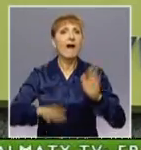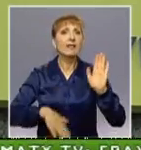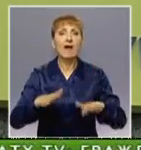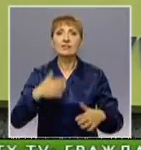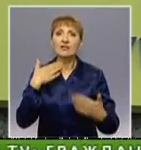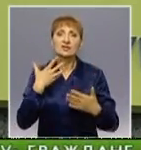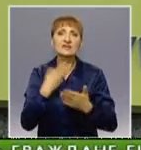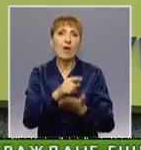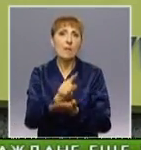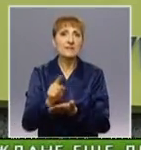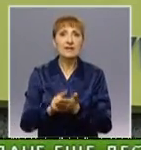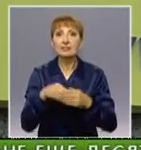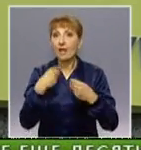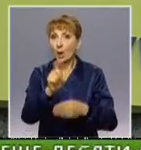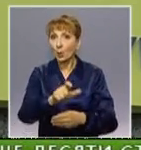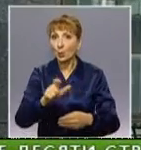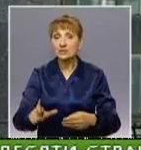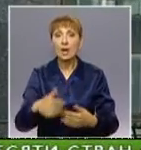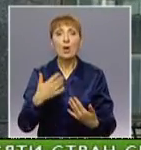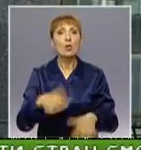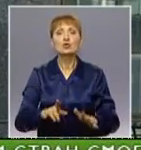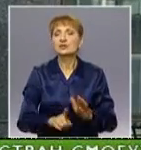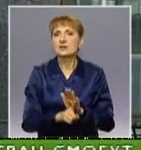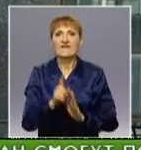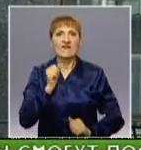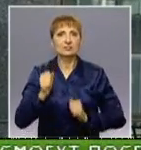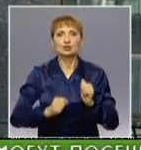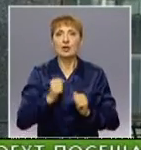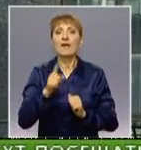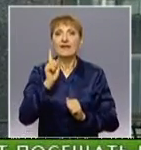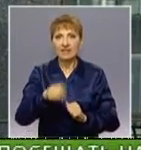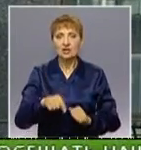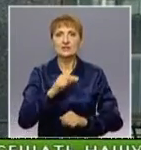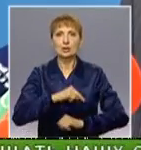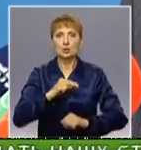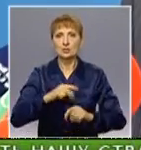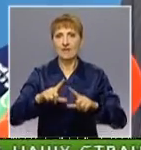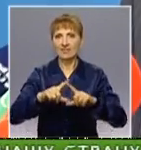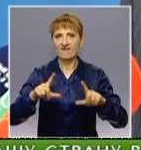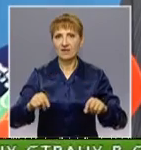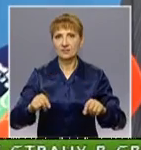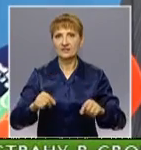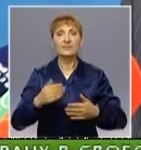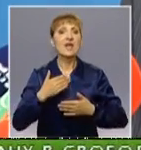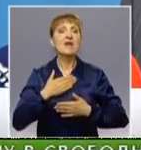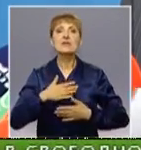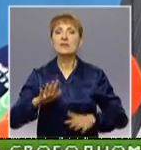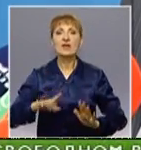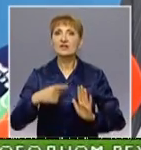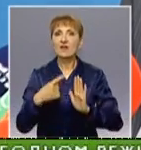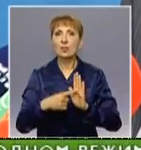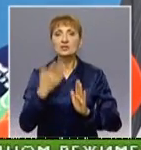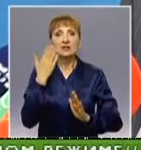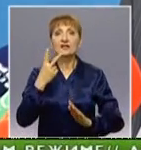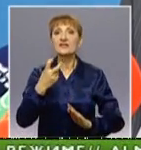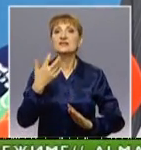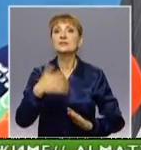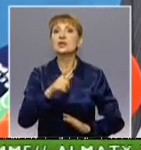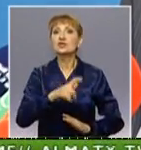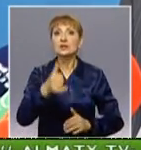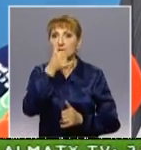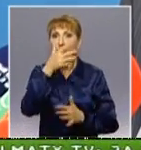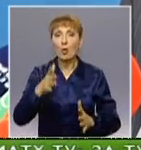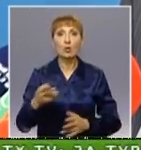своим обязательствам данным клиентам довели до точки кипения и сотрудников этого ведомства. Неприятный вопрос, когда 250 человек не могут